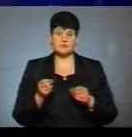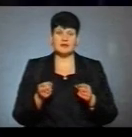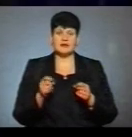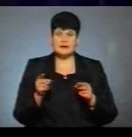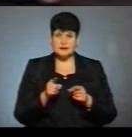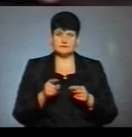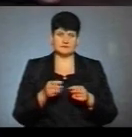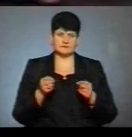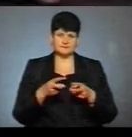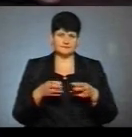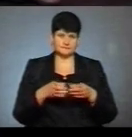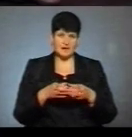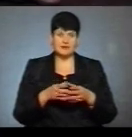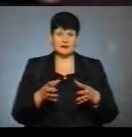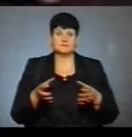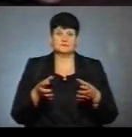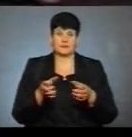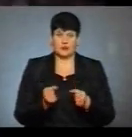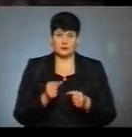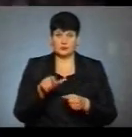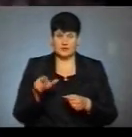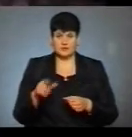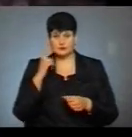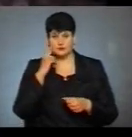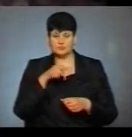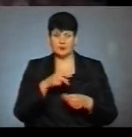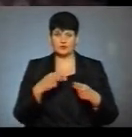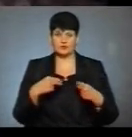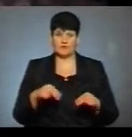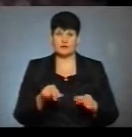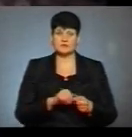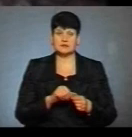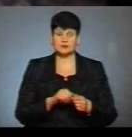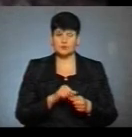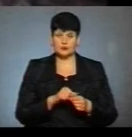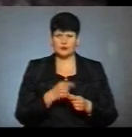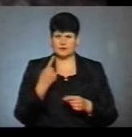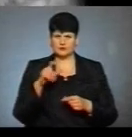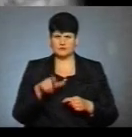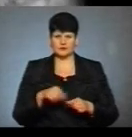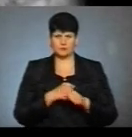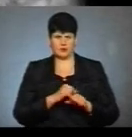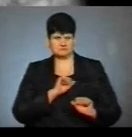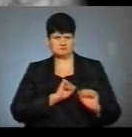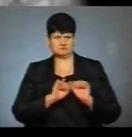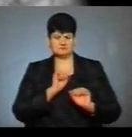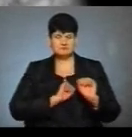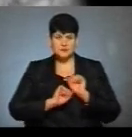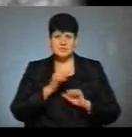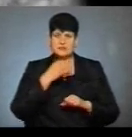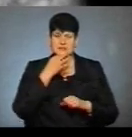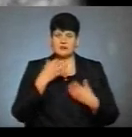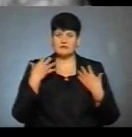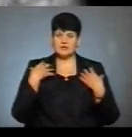стратегічних розслідувань затримують підозрюваних у продажі наркотиків. Під час затримання один з підозрюваних чинив опір, повідомив начальник управління стратегічних